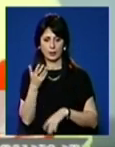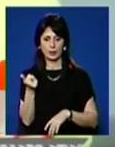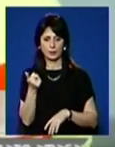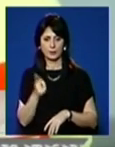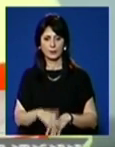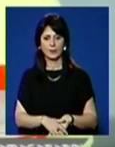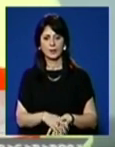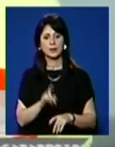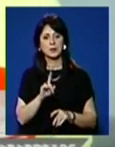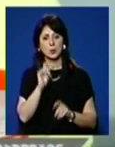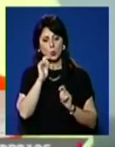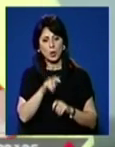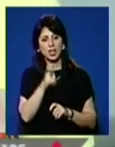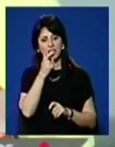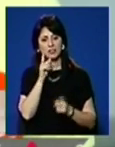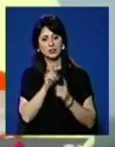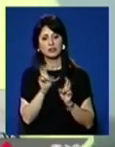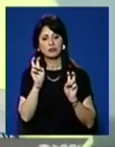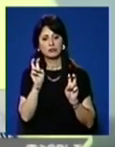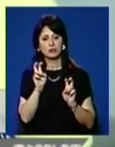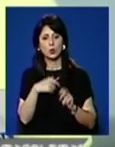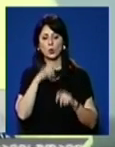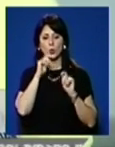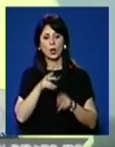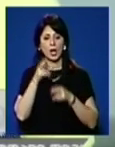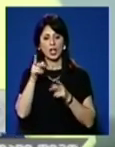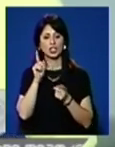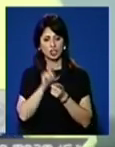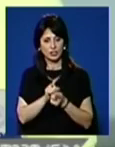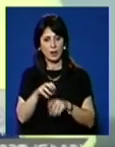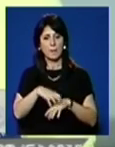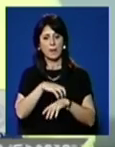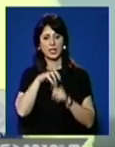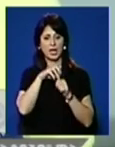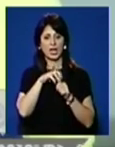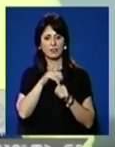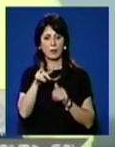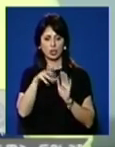მე შეხვედრა უკრაინაში მიიღო სააკაშვილთან. მე უკრაინაში მქონდა შეხვედრები პარტიის